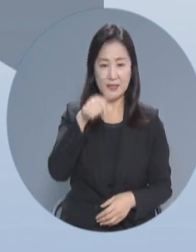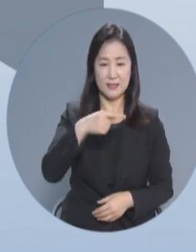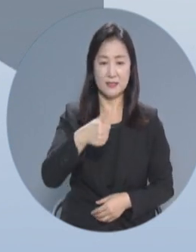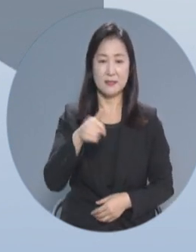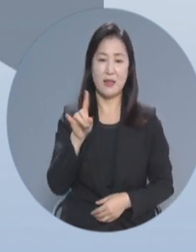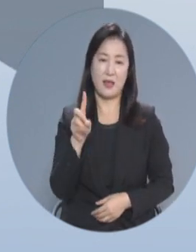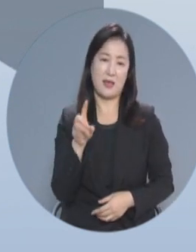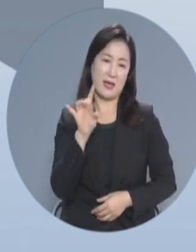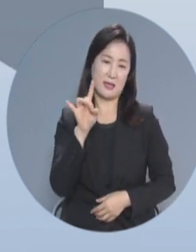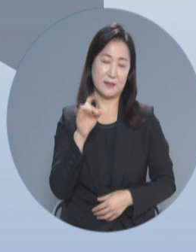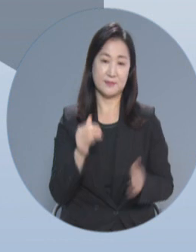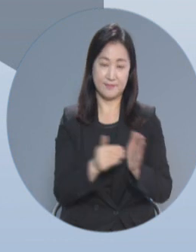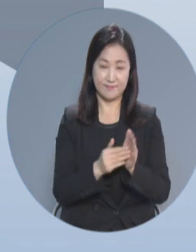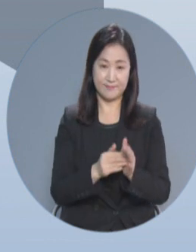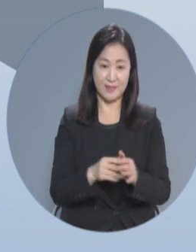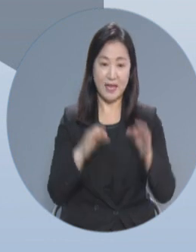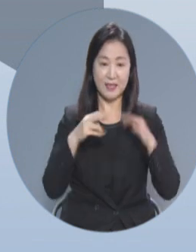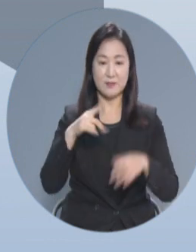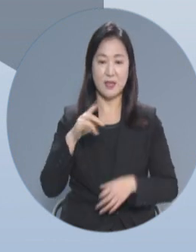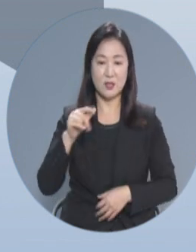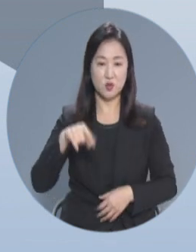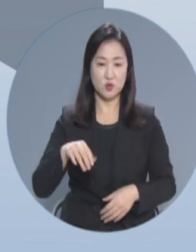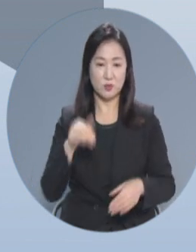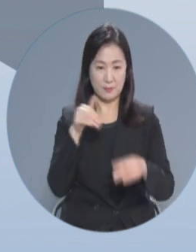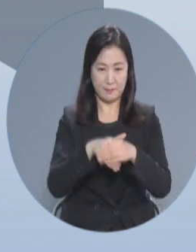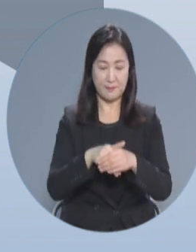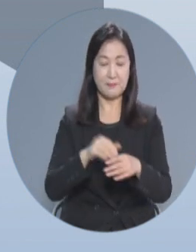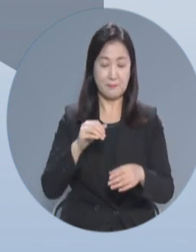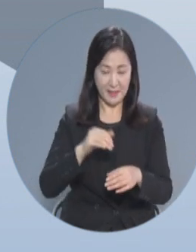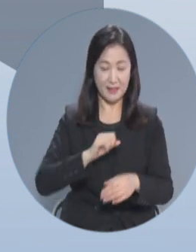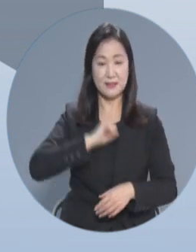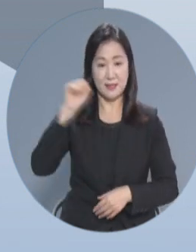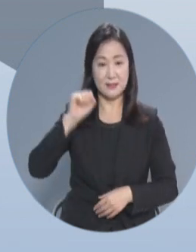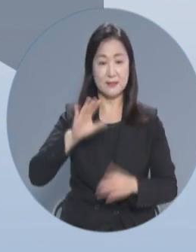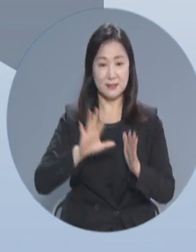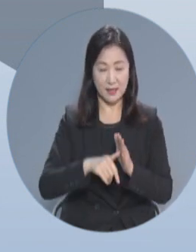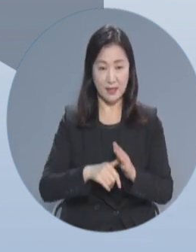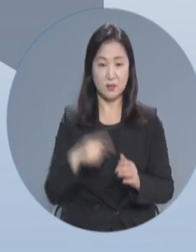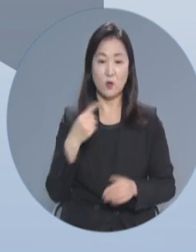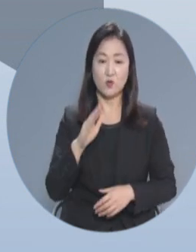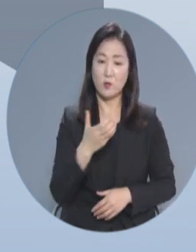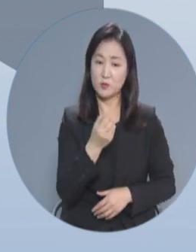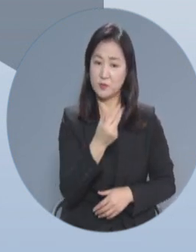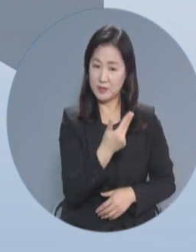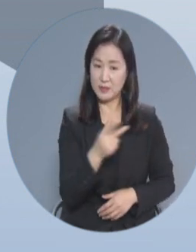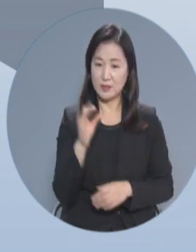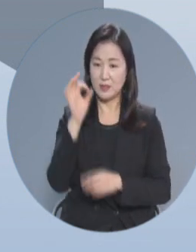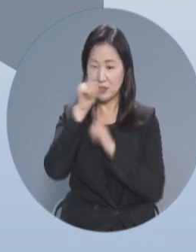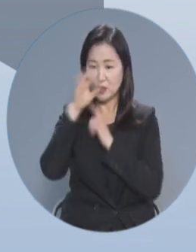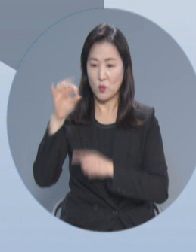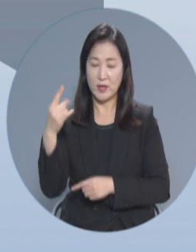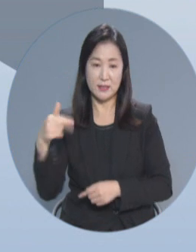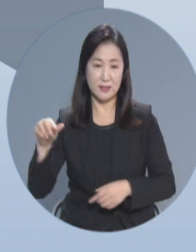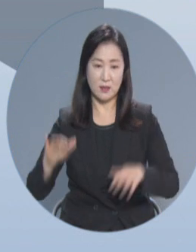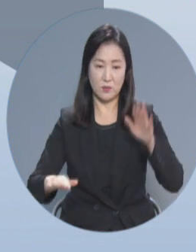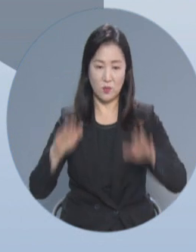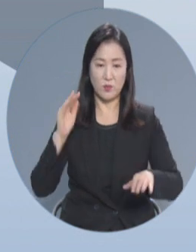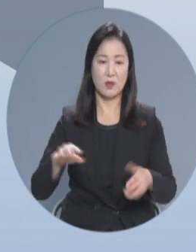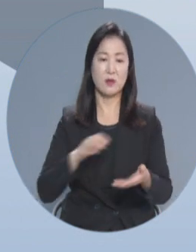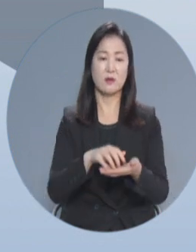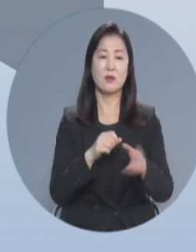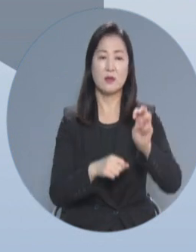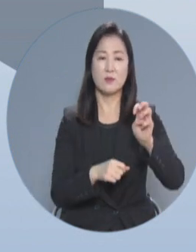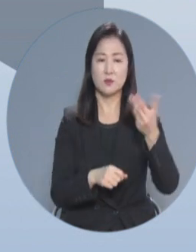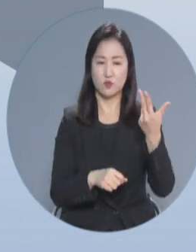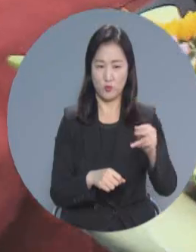명뿐이었습니다. 김대중 전 대통령이 당선됐던 97년 대선 때는 이회창 후보와의 표차가 39만 표에